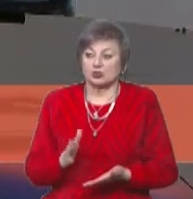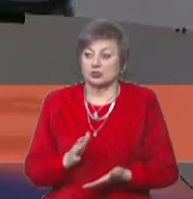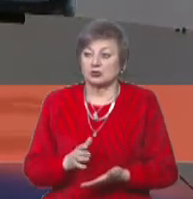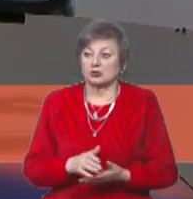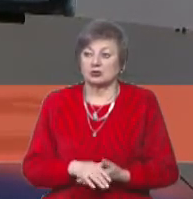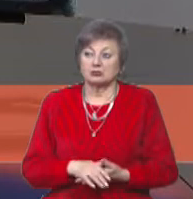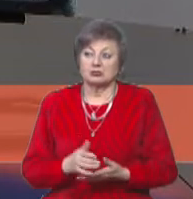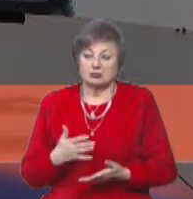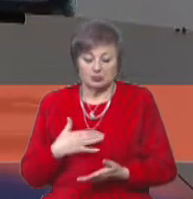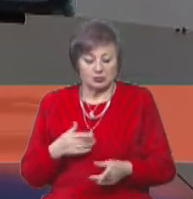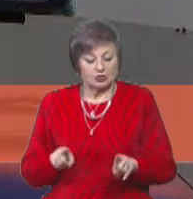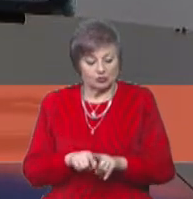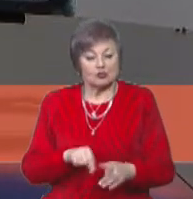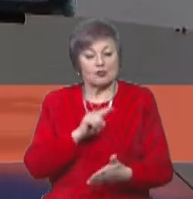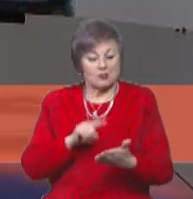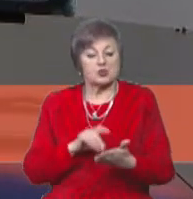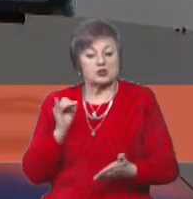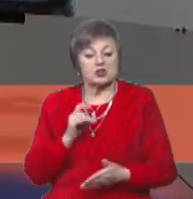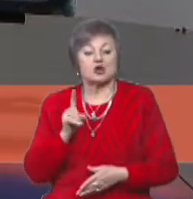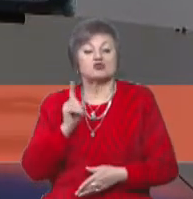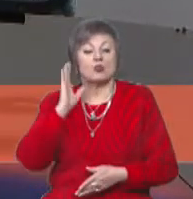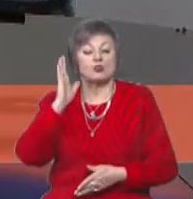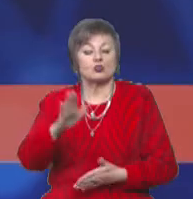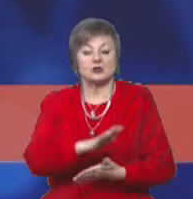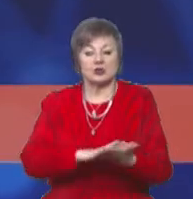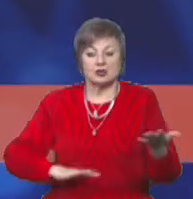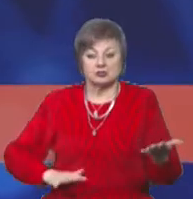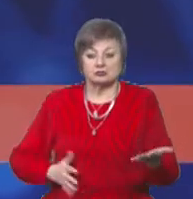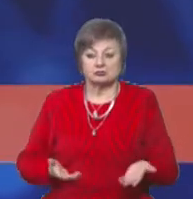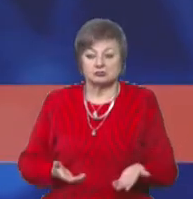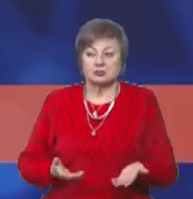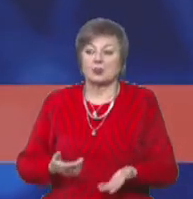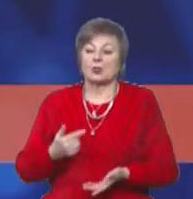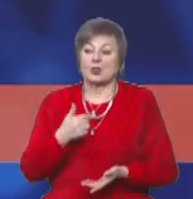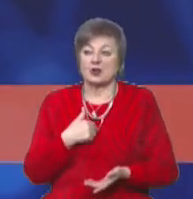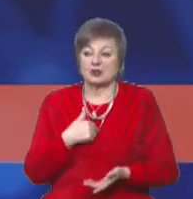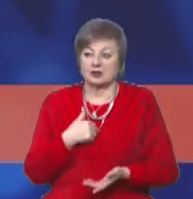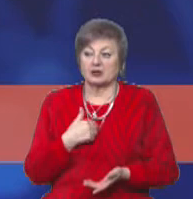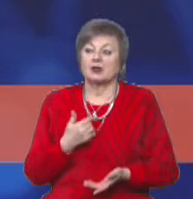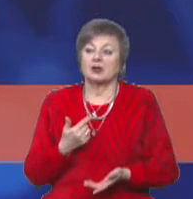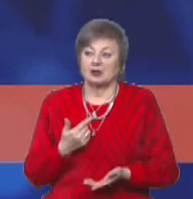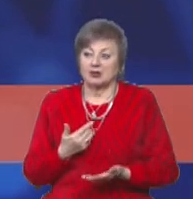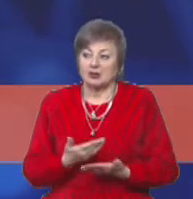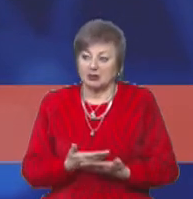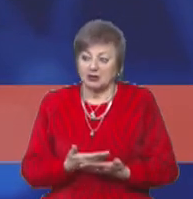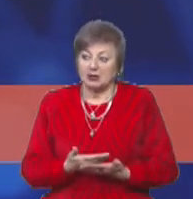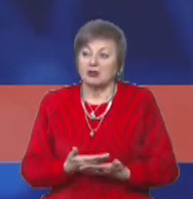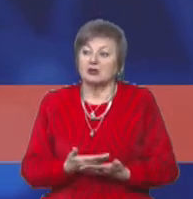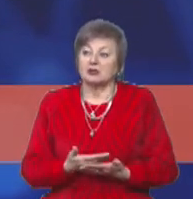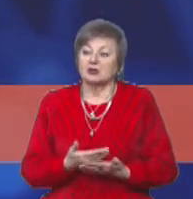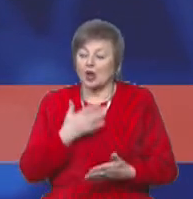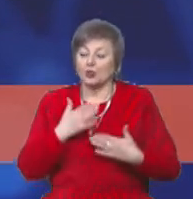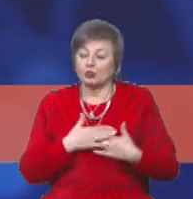сути, этот вопрос тоже немножко заинтересовал. Что же дальше? То есть я как человек, очень давно отошедший от темы